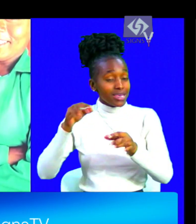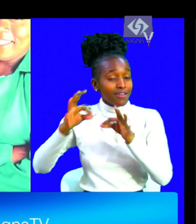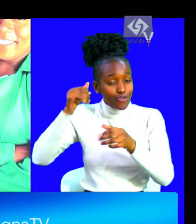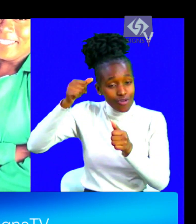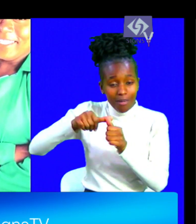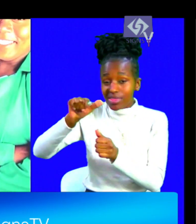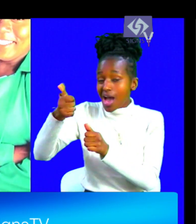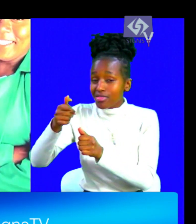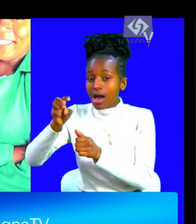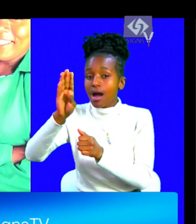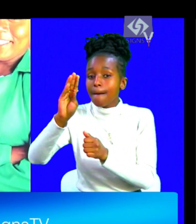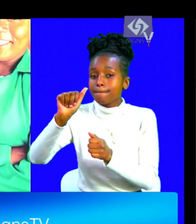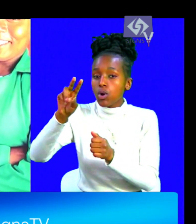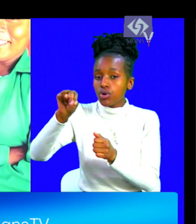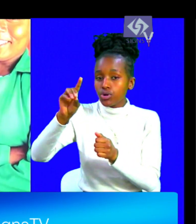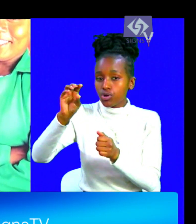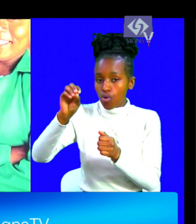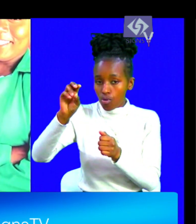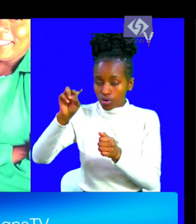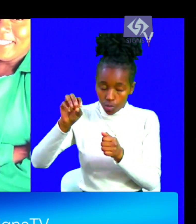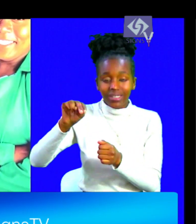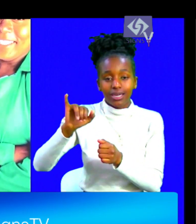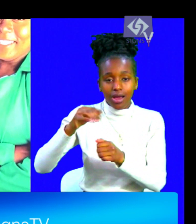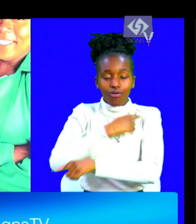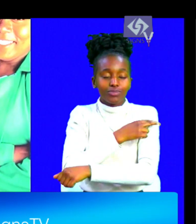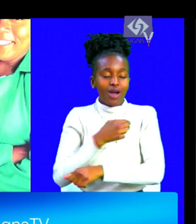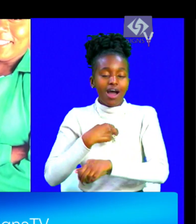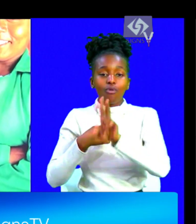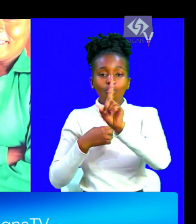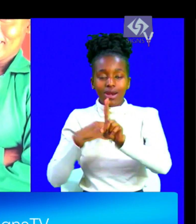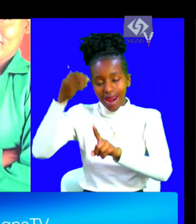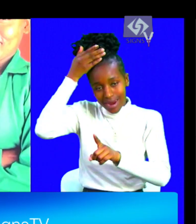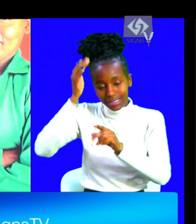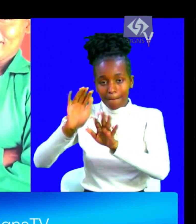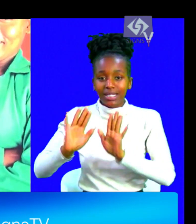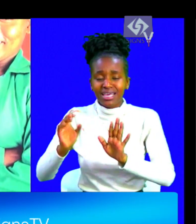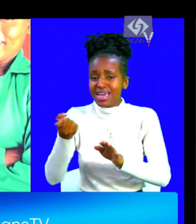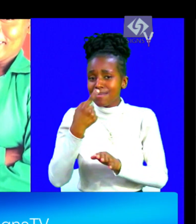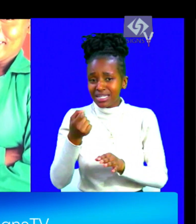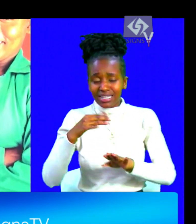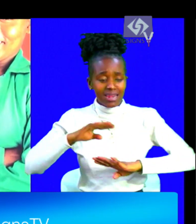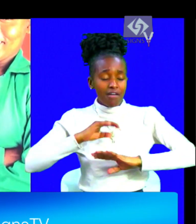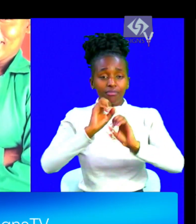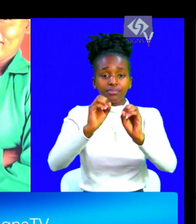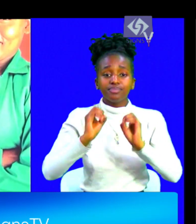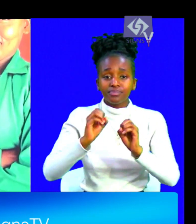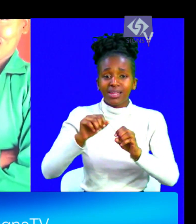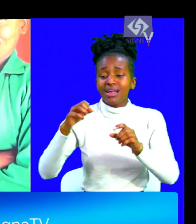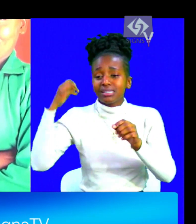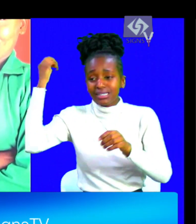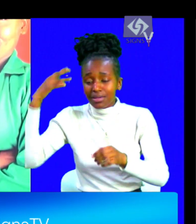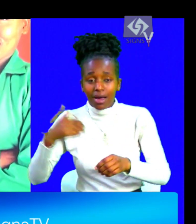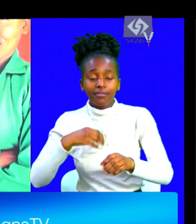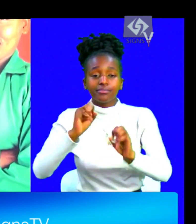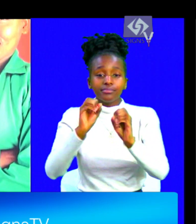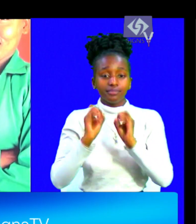mwingine hakuna madawa katika zile facilities 2. Na vile vile hospitali kama ya Mbondoni haina electricity, haina stima, kumaanisha